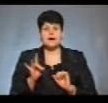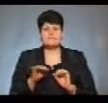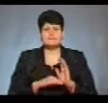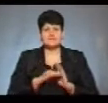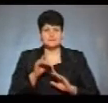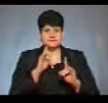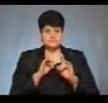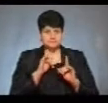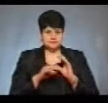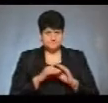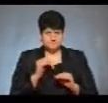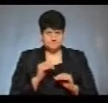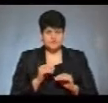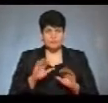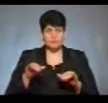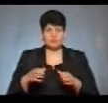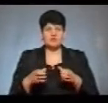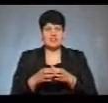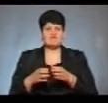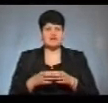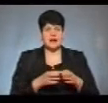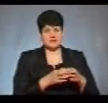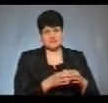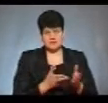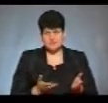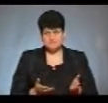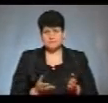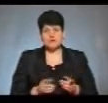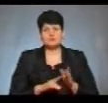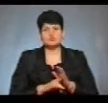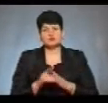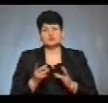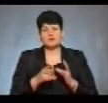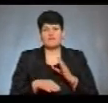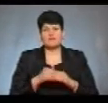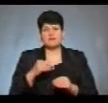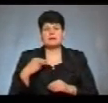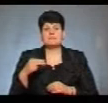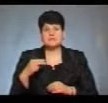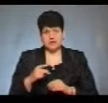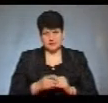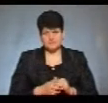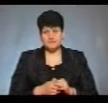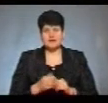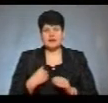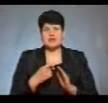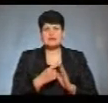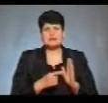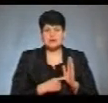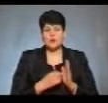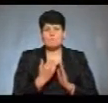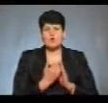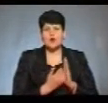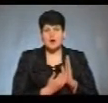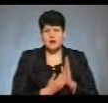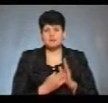майбутньої президентської фракції, як вони це трактують. Хоча, власне, спочатку треба обратися президента, напевно. Тому от, я ділю програми, скажімо,